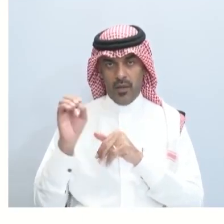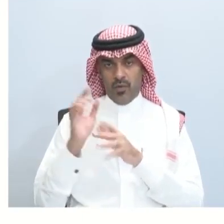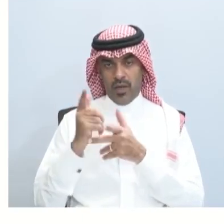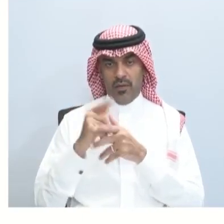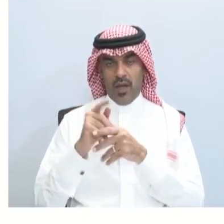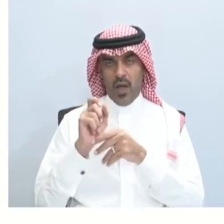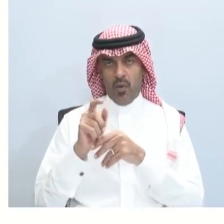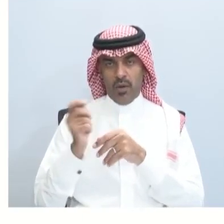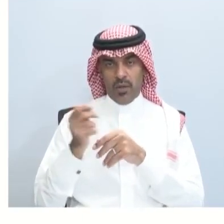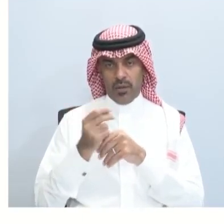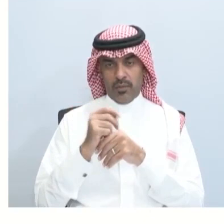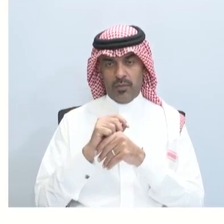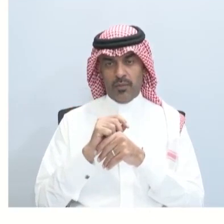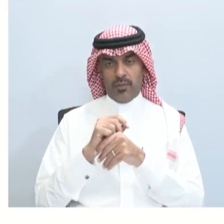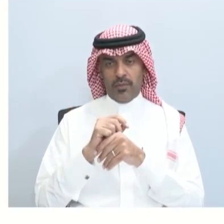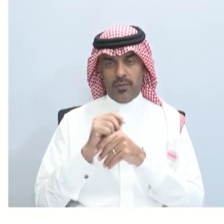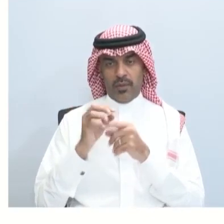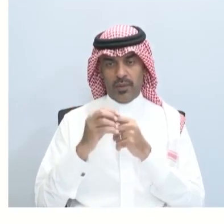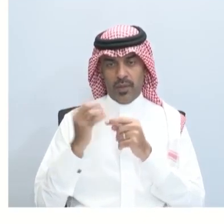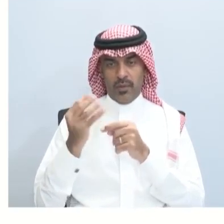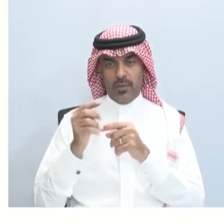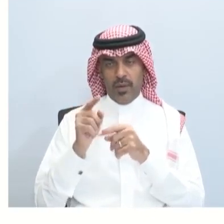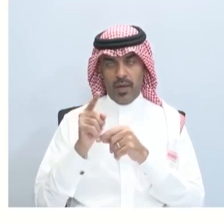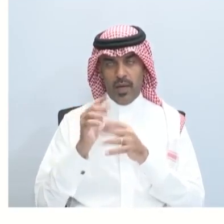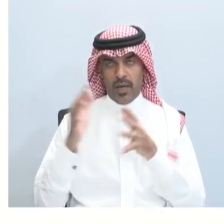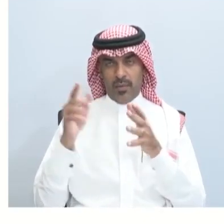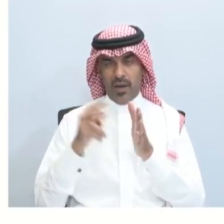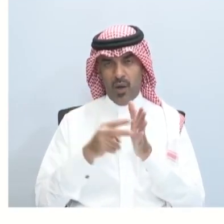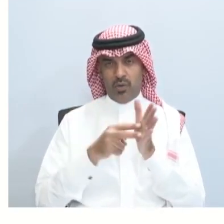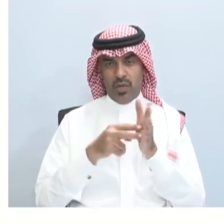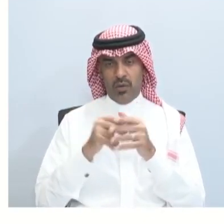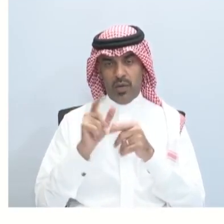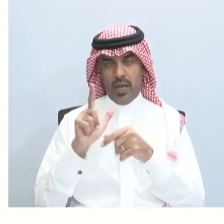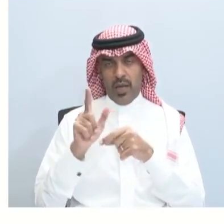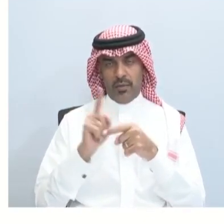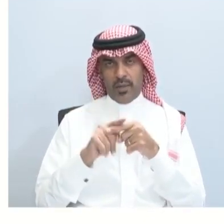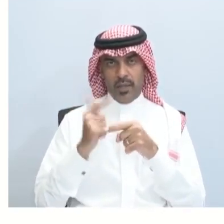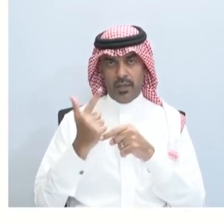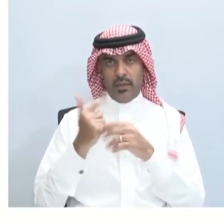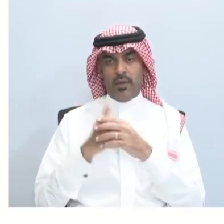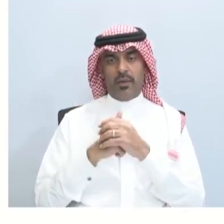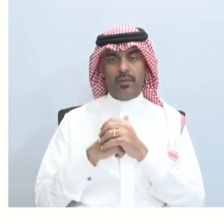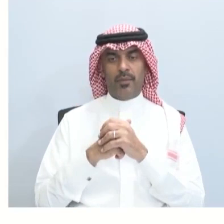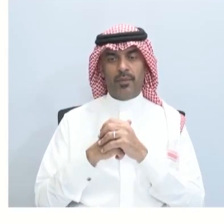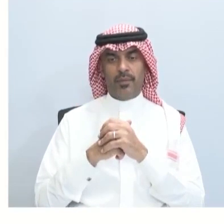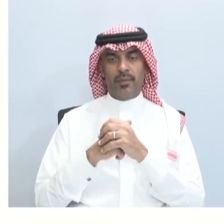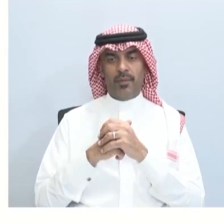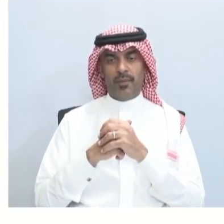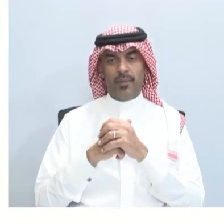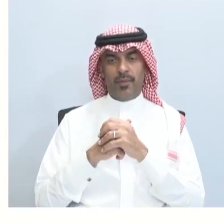نكتب المتباينه نعم سالب اربعه اكبر من او يساوي لام زائد سبعه الان